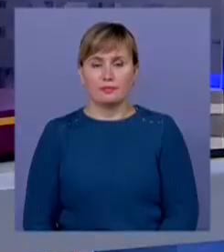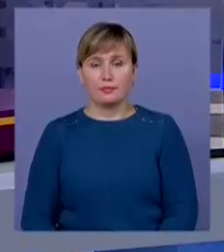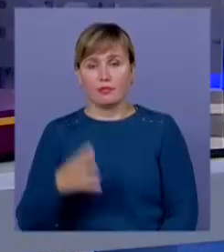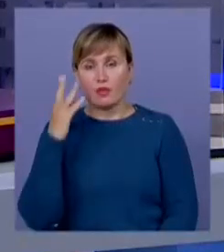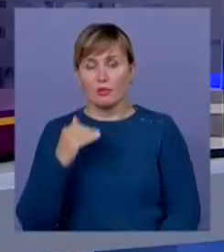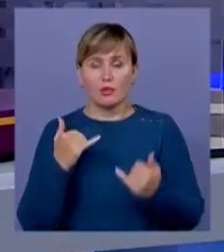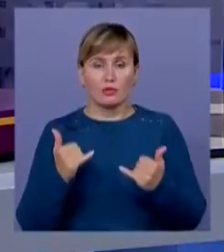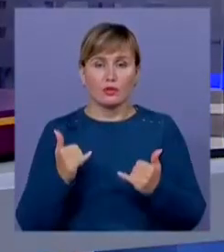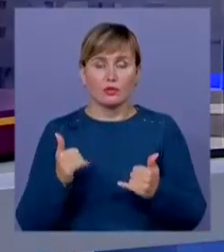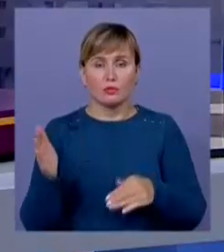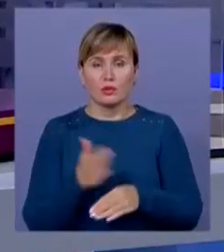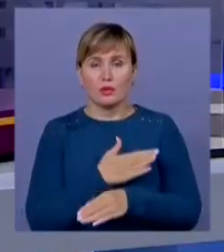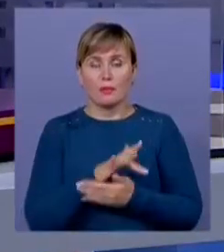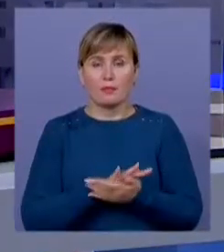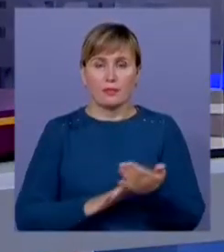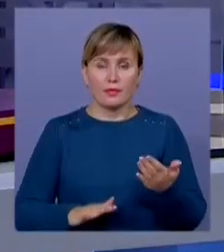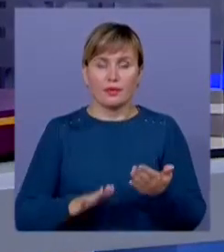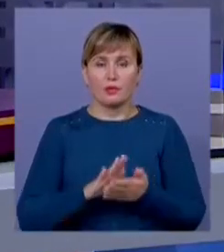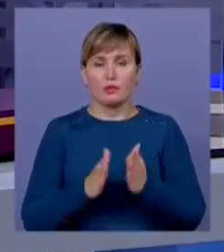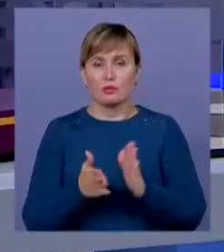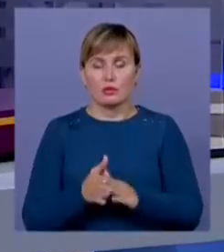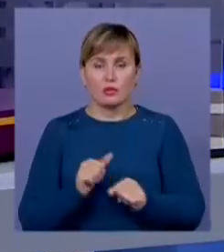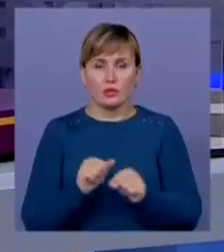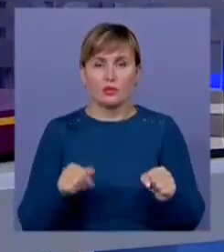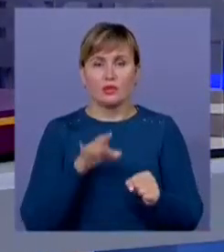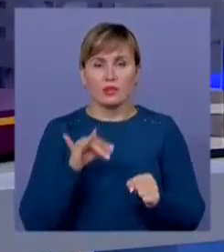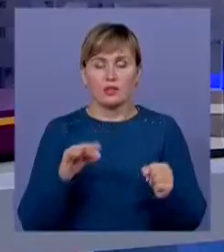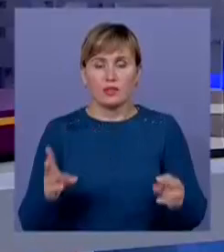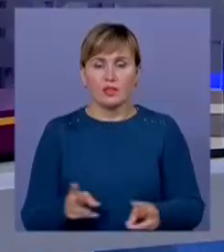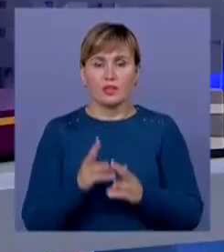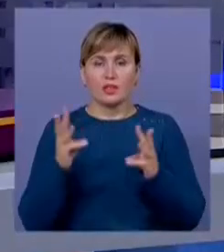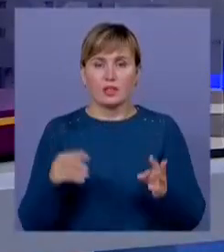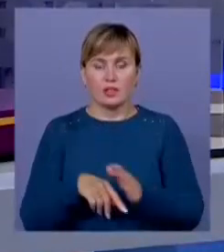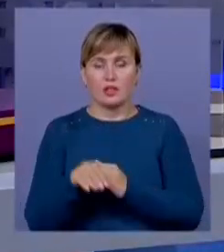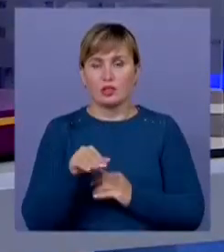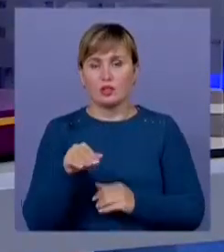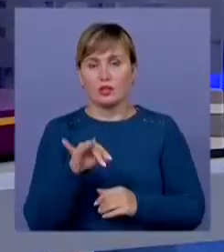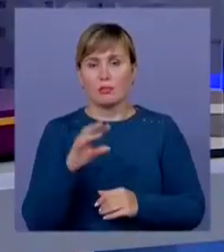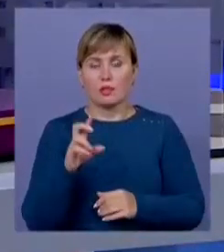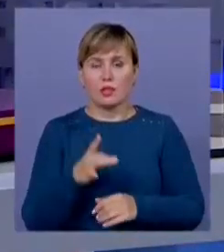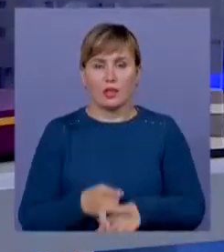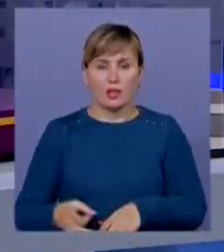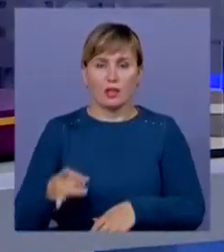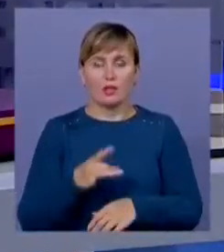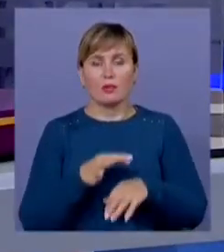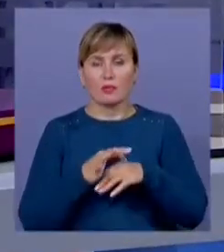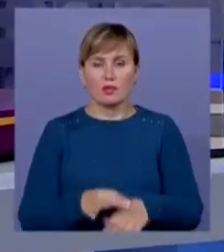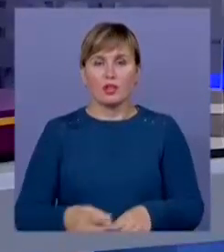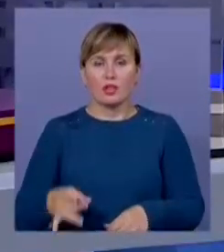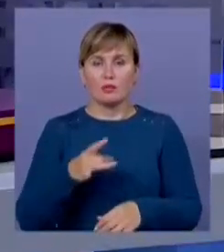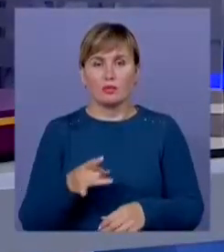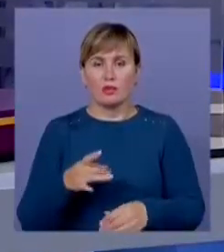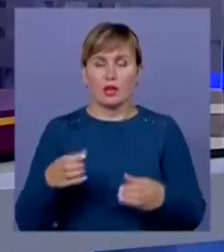В Алматы сегодня устраняли последствия условного взрыва и последующего возгорания в котельных. В Жетысуйском и Бустандыкском районах провели